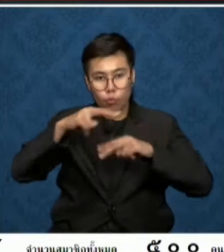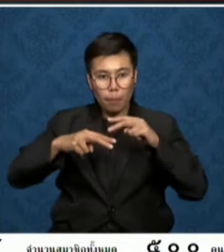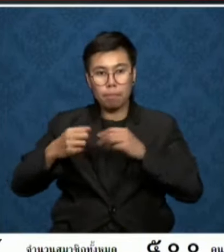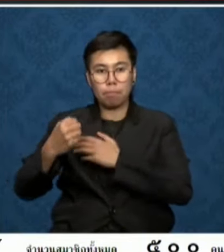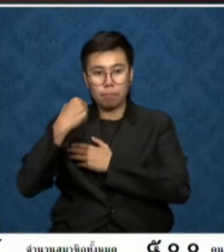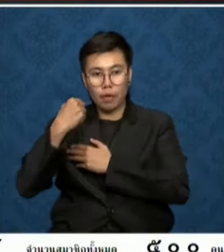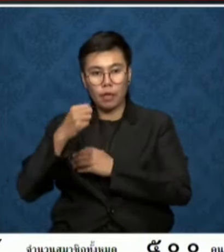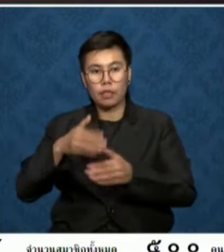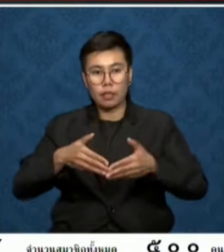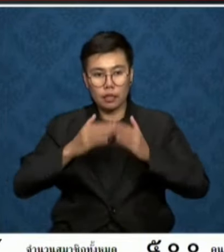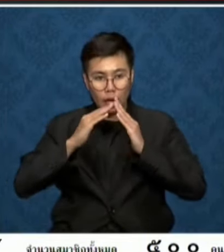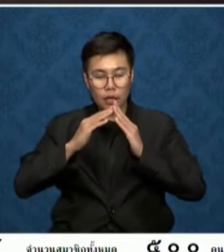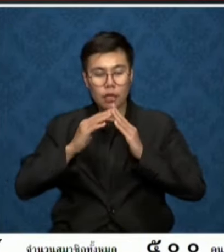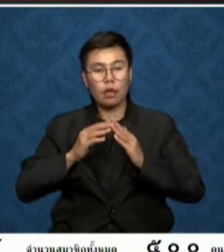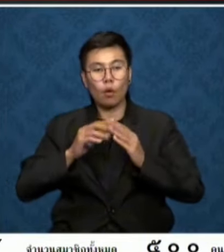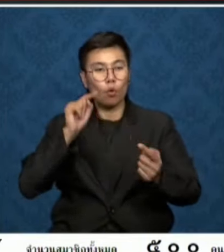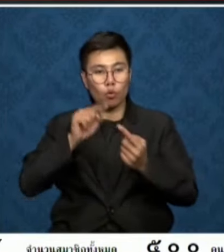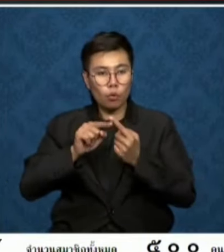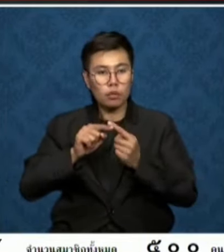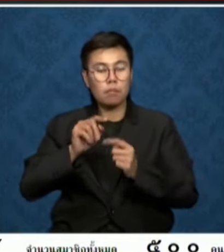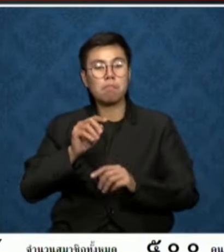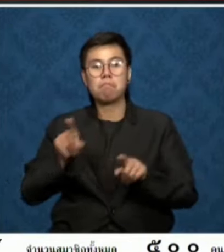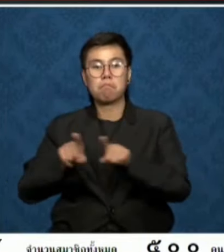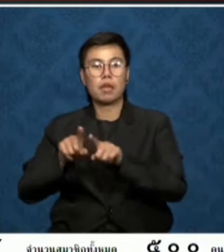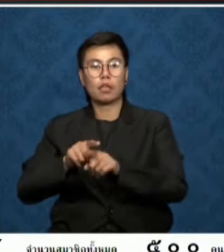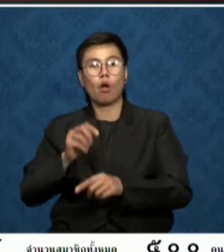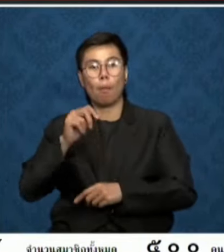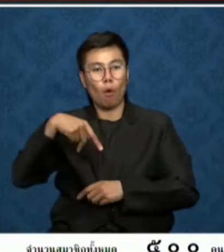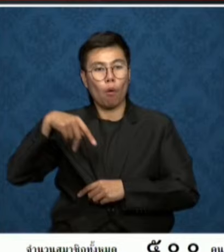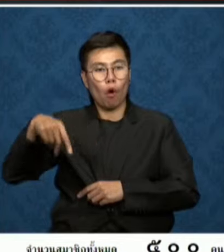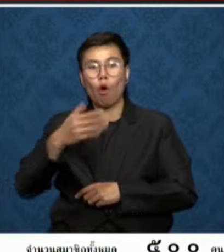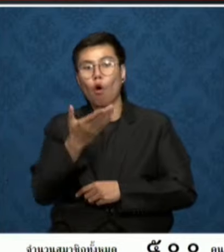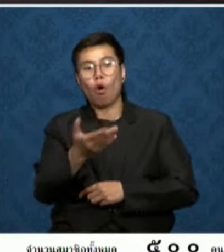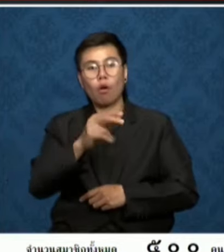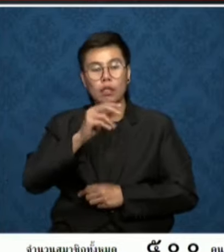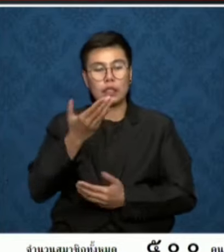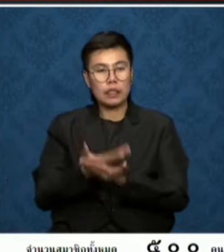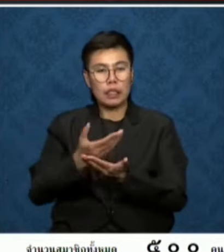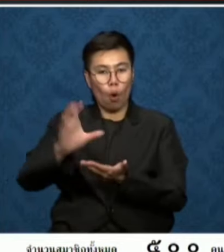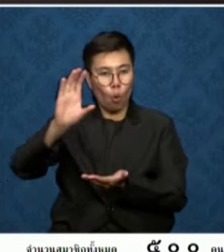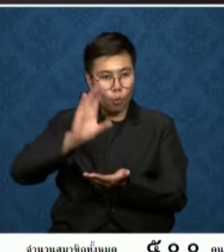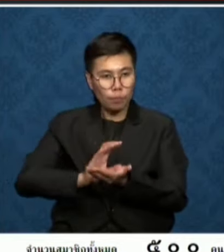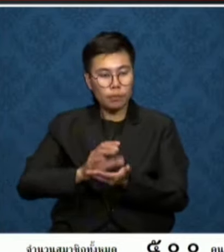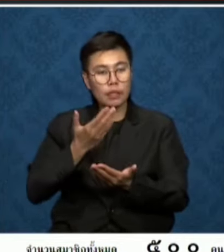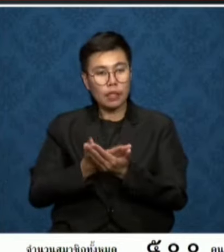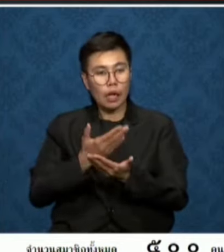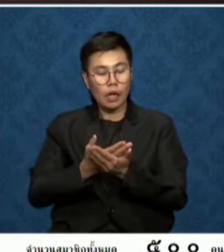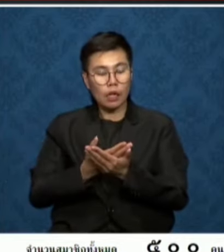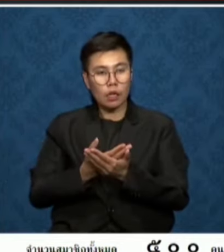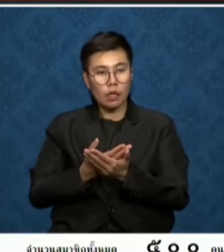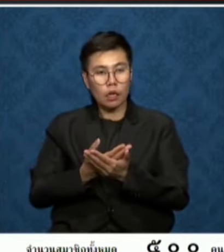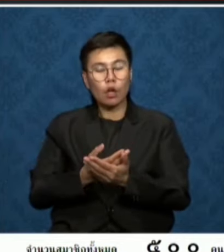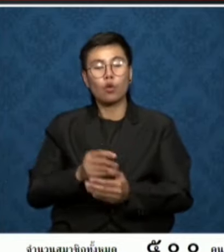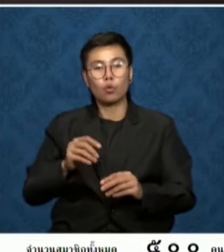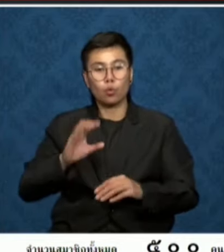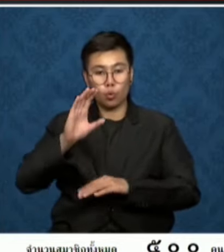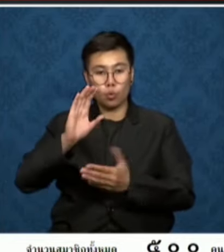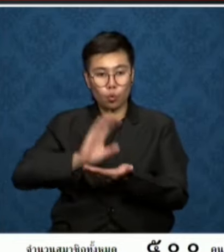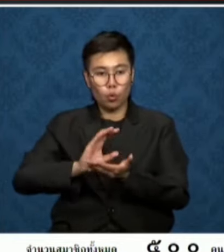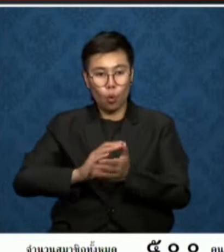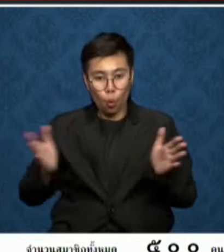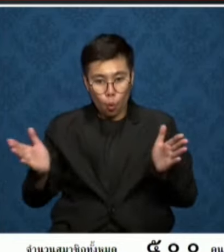เพื่อวัตถุประสงค์แบบเดียวกับที่ทางพอใช้อ้างในการของงบครับถ้าเราเอาเงินของทั้งสองกองทุนมารวมกันนะครับ